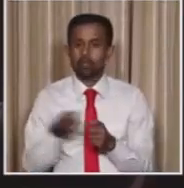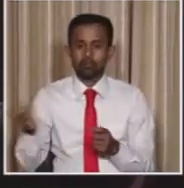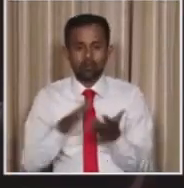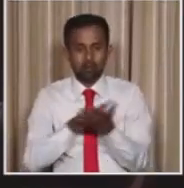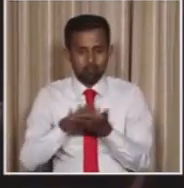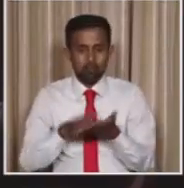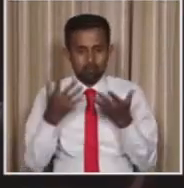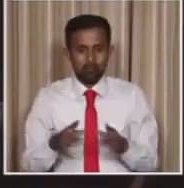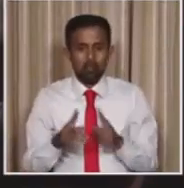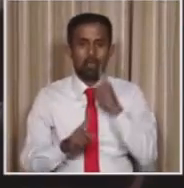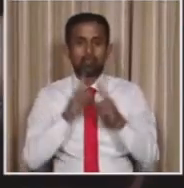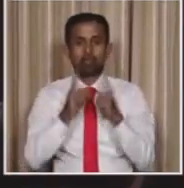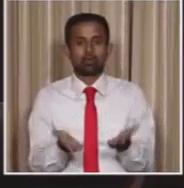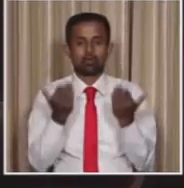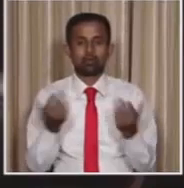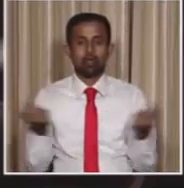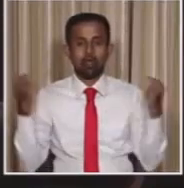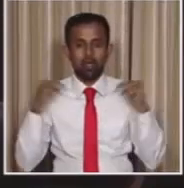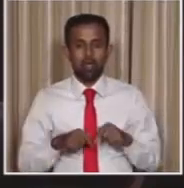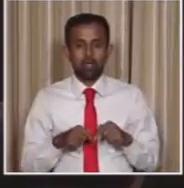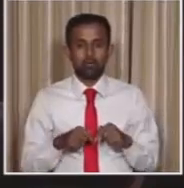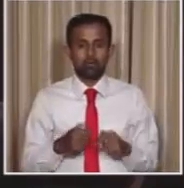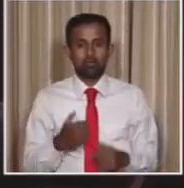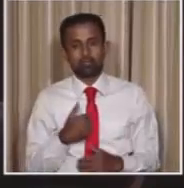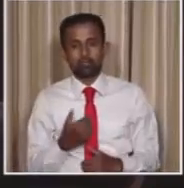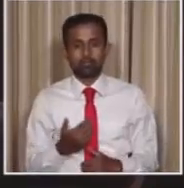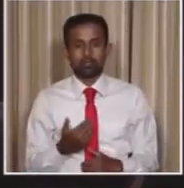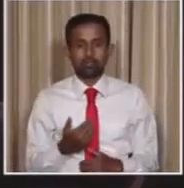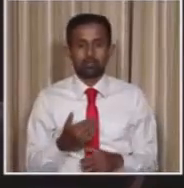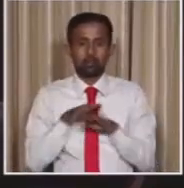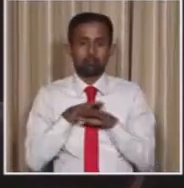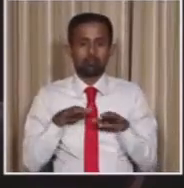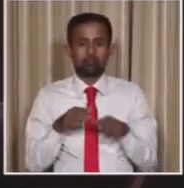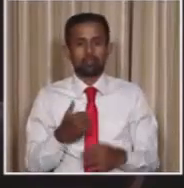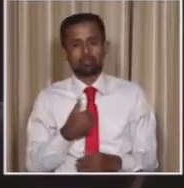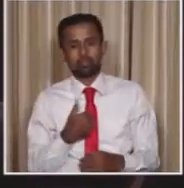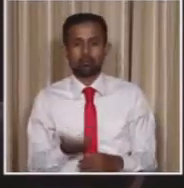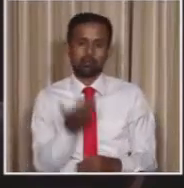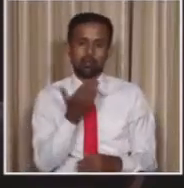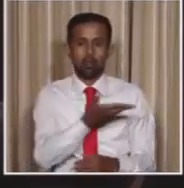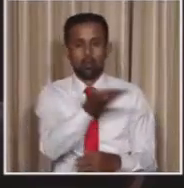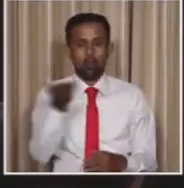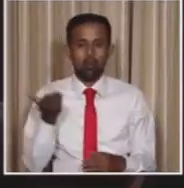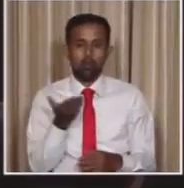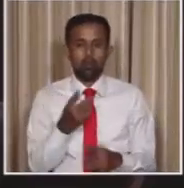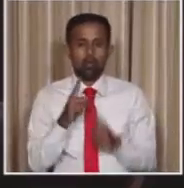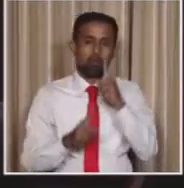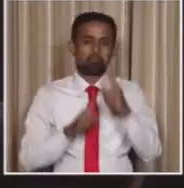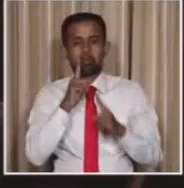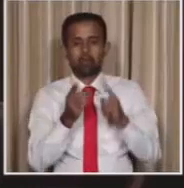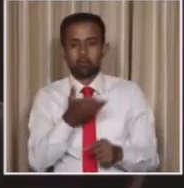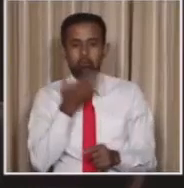පිරිසුදු විදියට කතා කරන්න දැන් ආපු ගම මොකද කියන්නේ චූන් වෙන්න මේ ගැලරි චූන් කරන්න පුළුවන් ඕන මිනිහෙකුට ගැලරි චූන් වෙන්න කතා